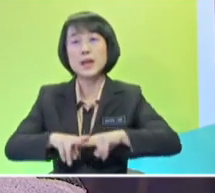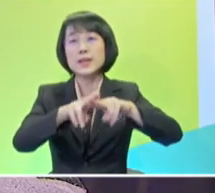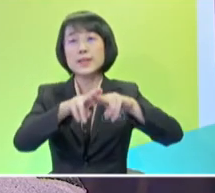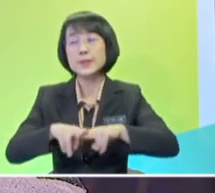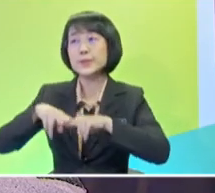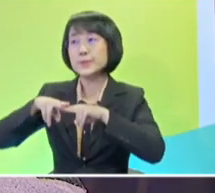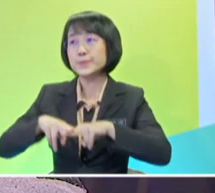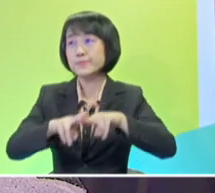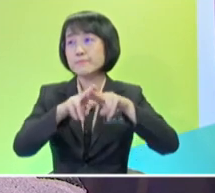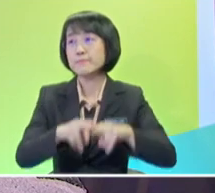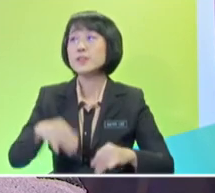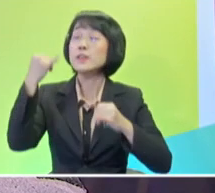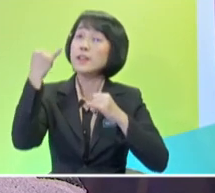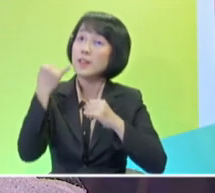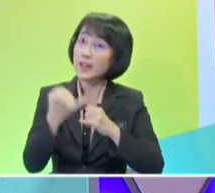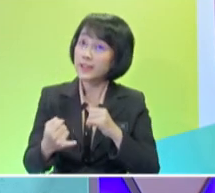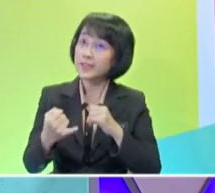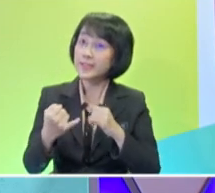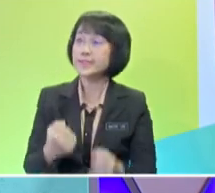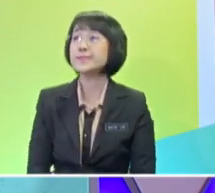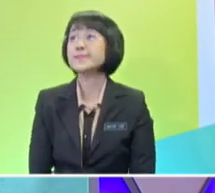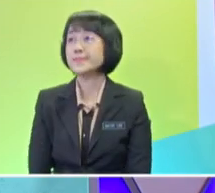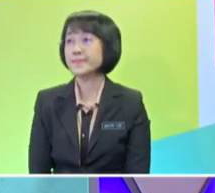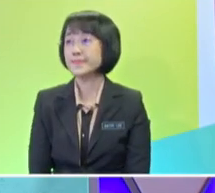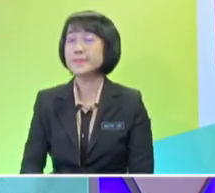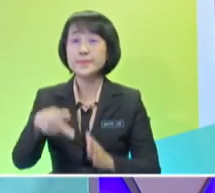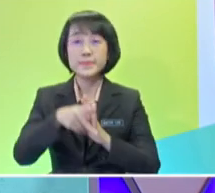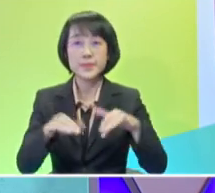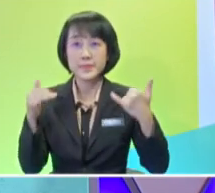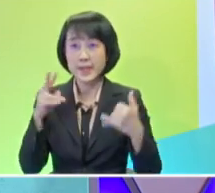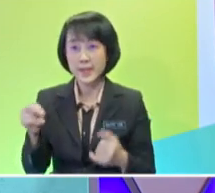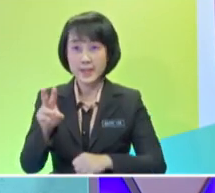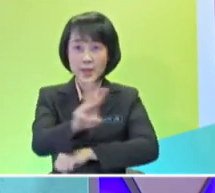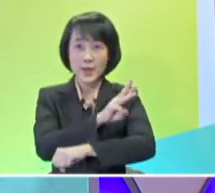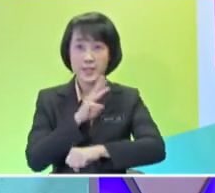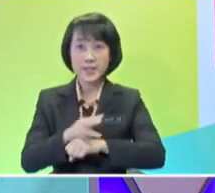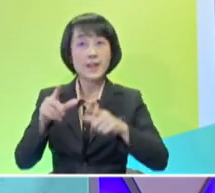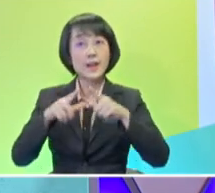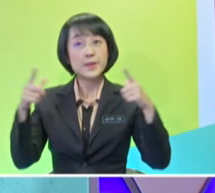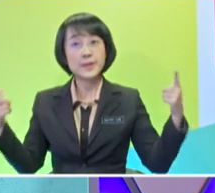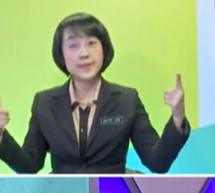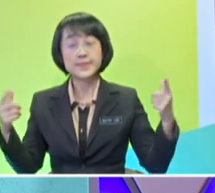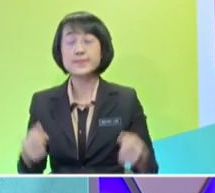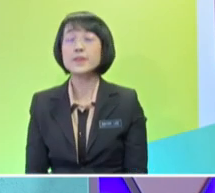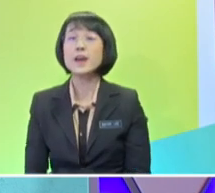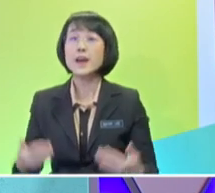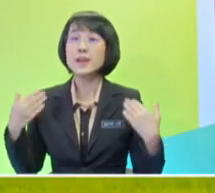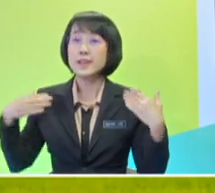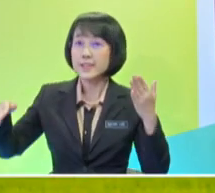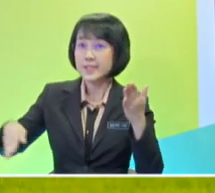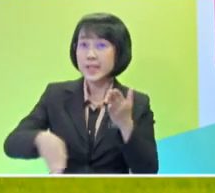terakhir kita pada hari ini permainan ke salapan terakhir kita ada permainan sepak